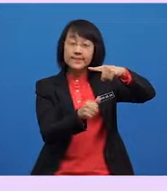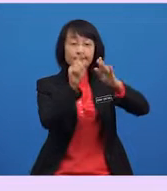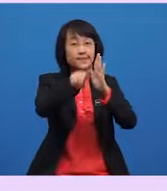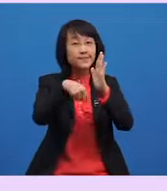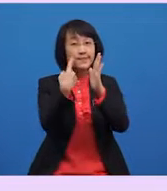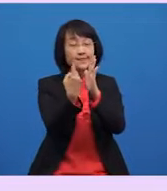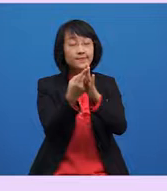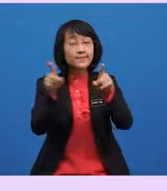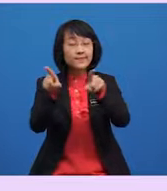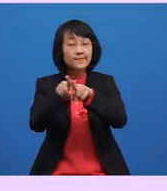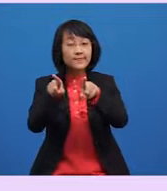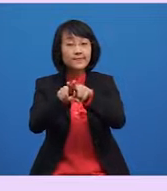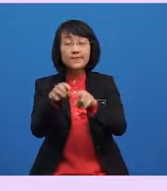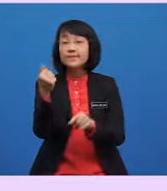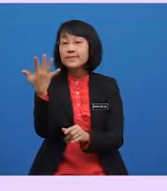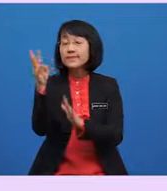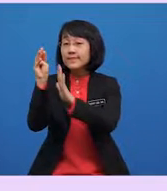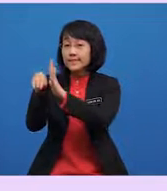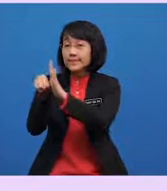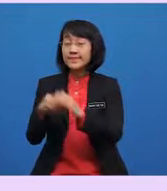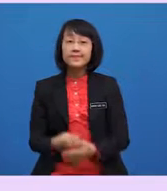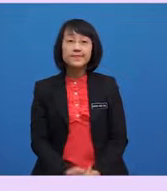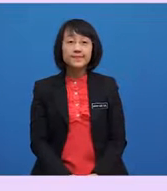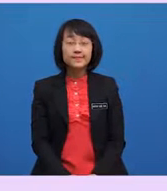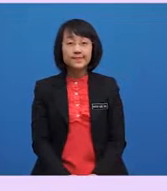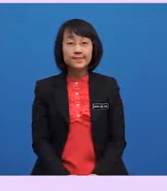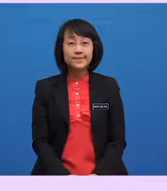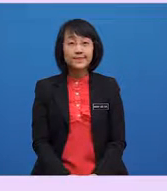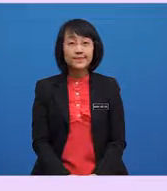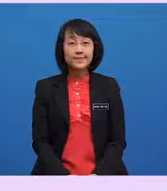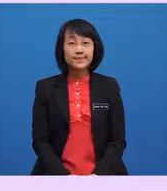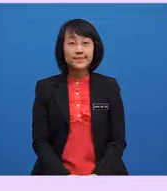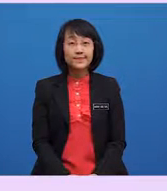7/10 jam sama dengan berapa minit?